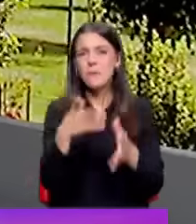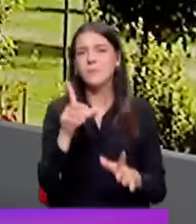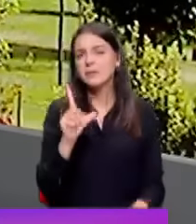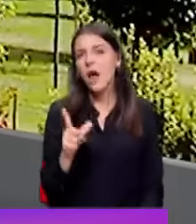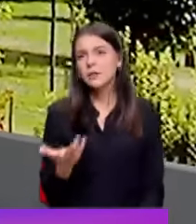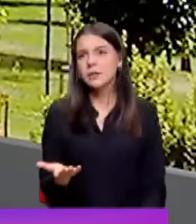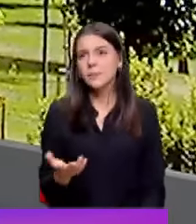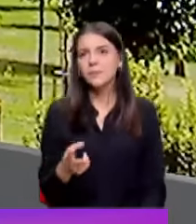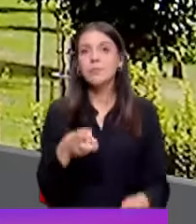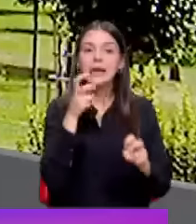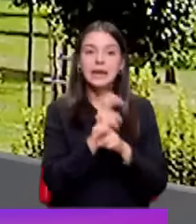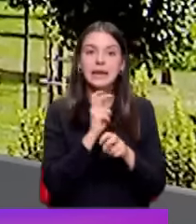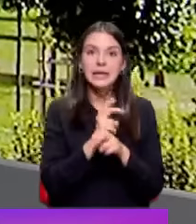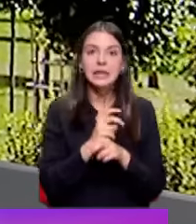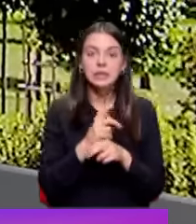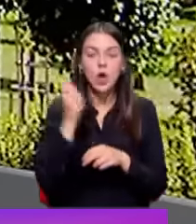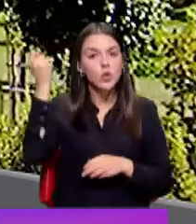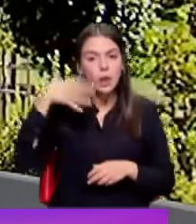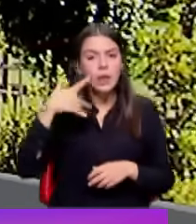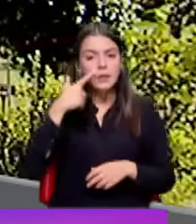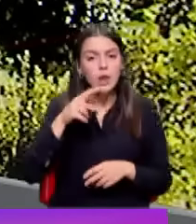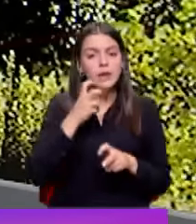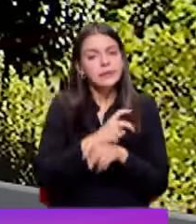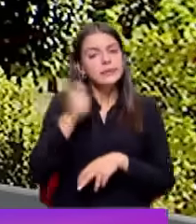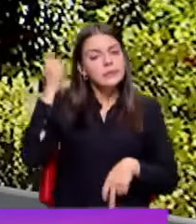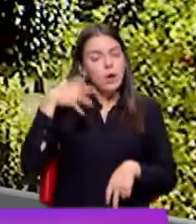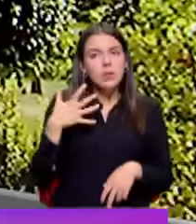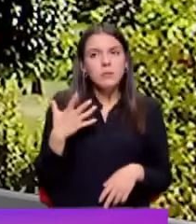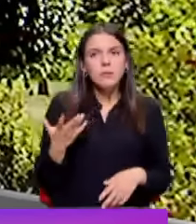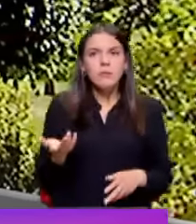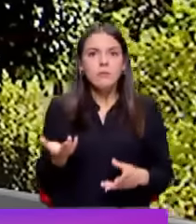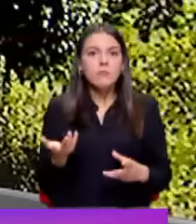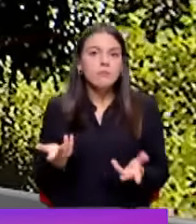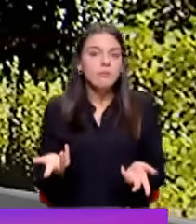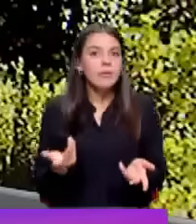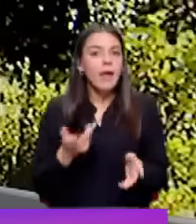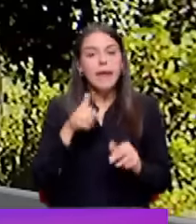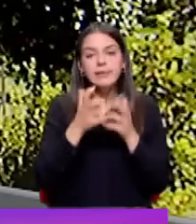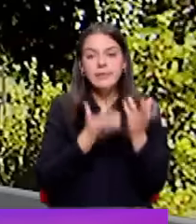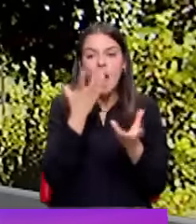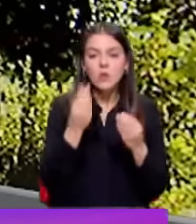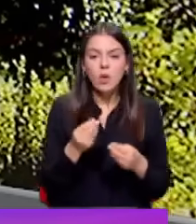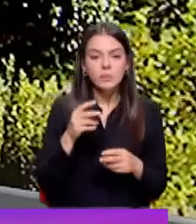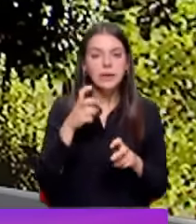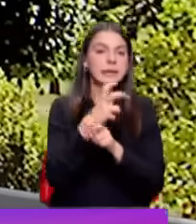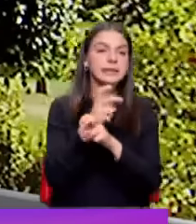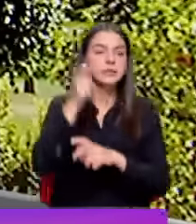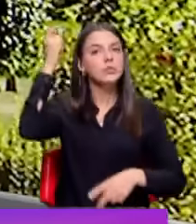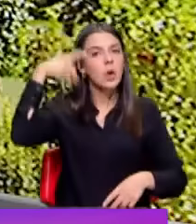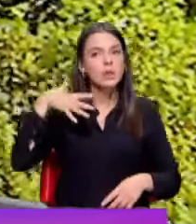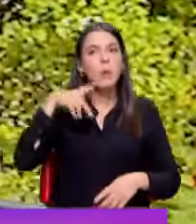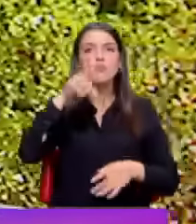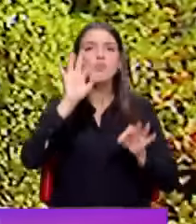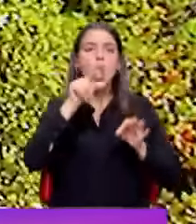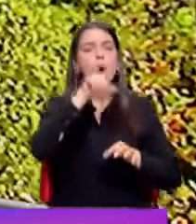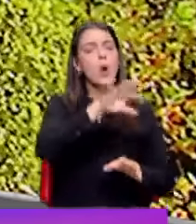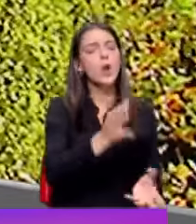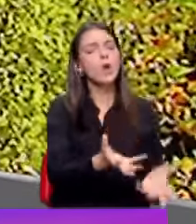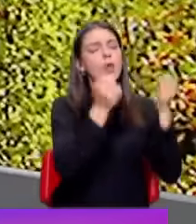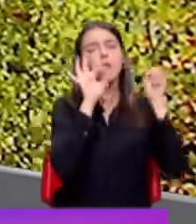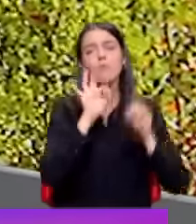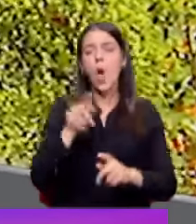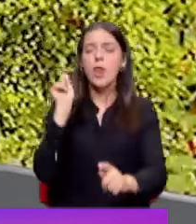lazım. Kriz yönetimi, kriz yönetimi, işte sel olduğunda kriz yönetimi, yangın olduğunda kriz yönetimi, şöyle kurtardık,